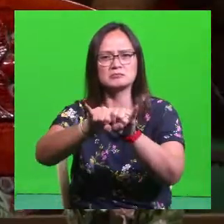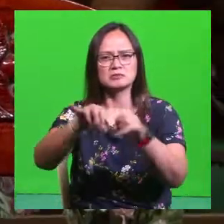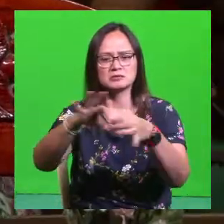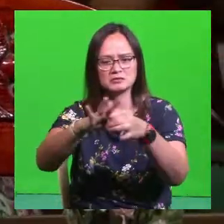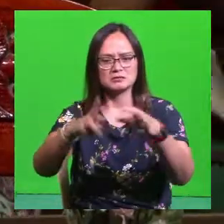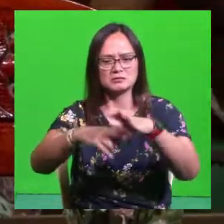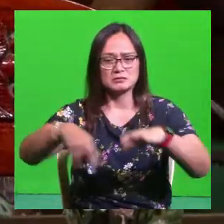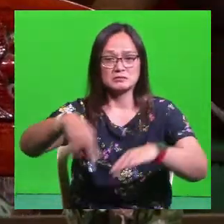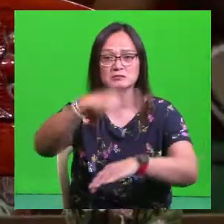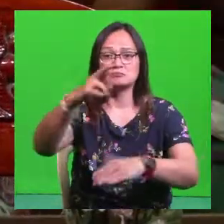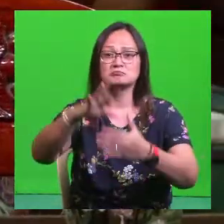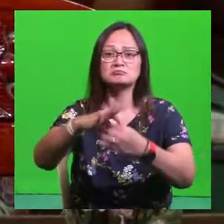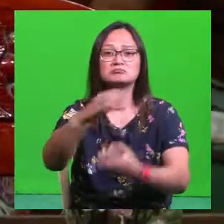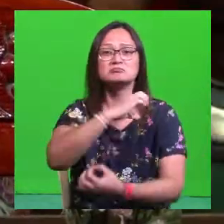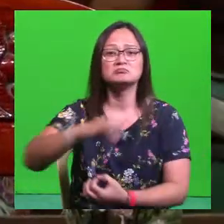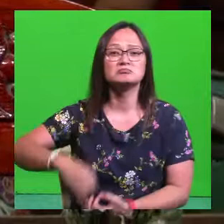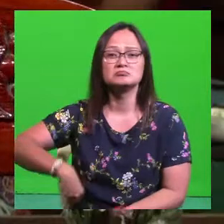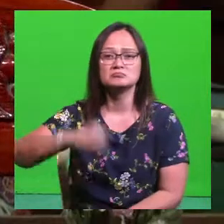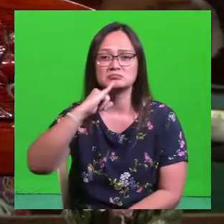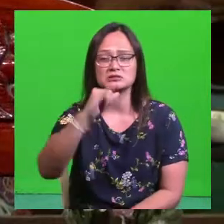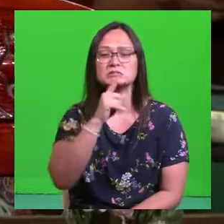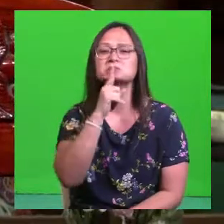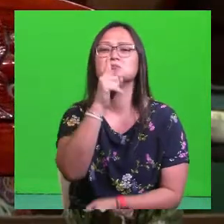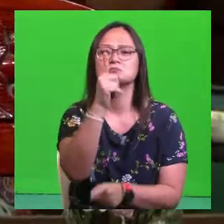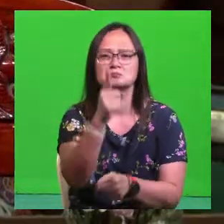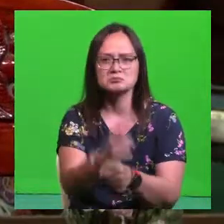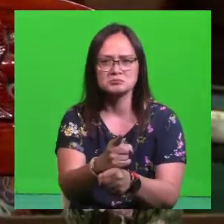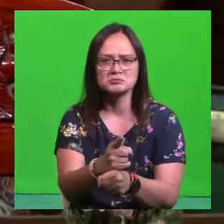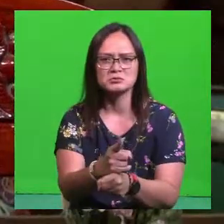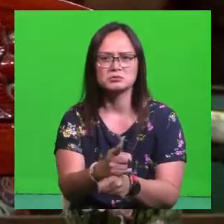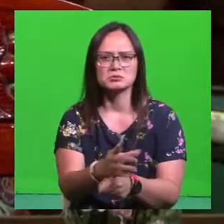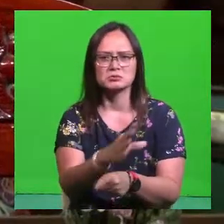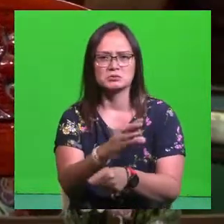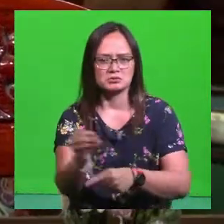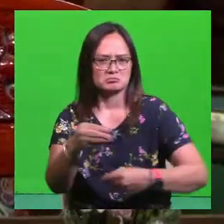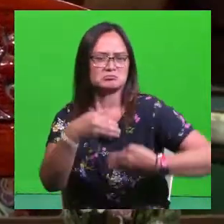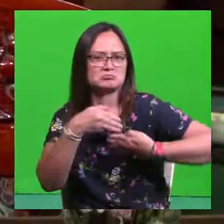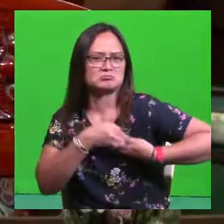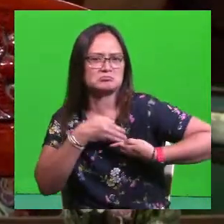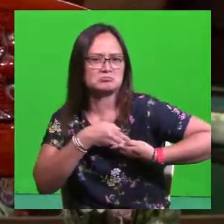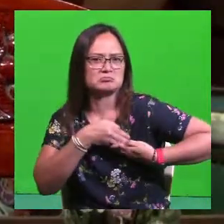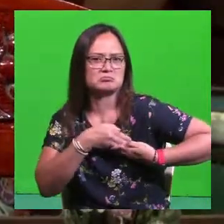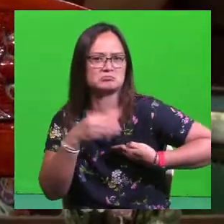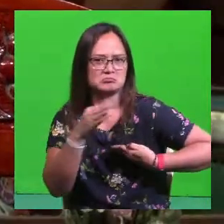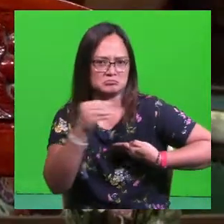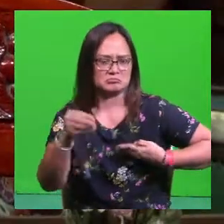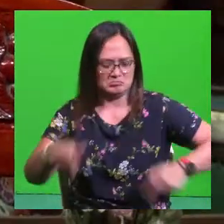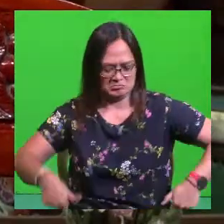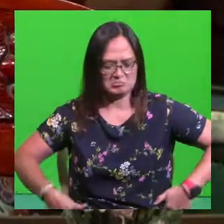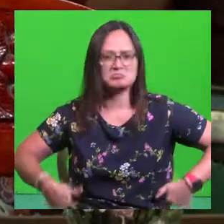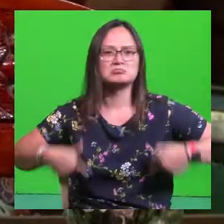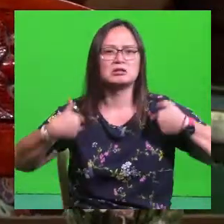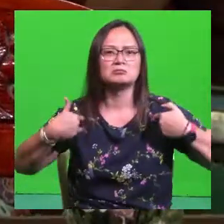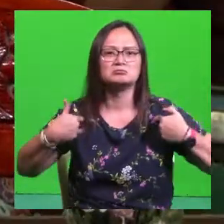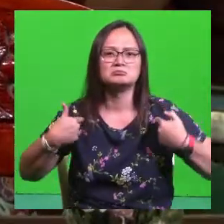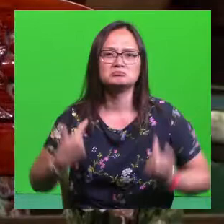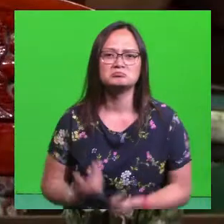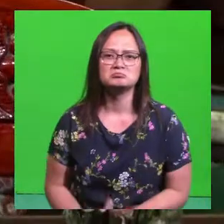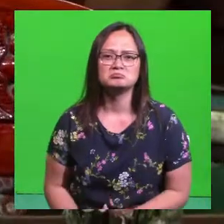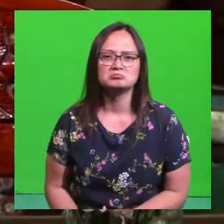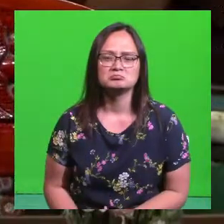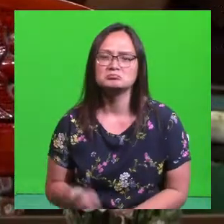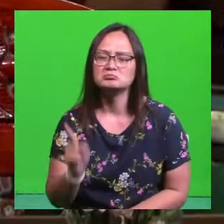ay totoong nasa kanila at naisa sa buhay? Ano po ang kinalaman ng